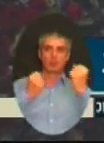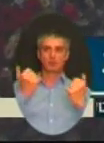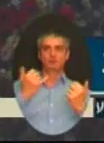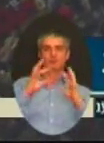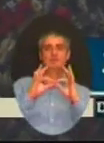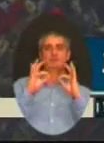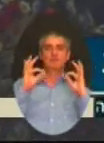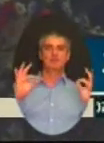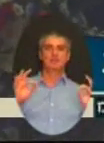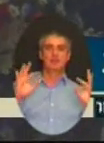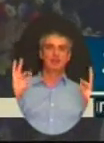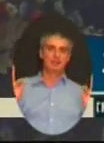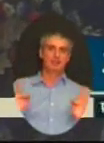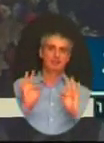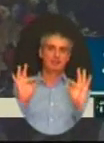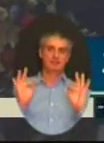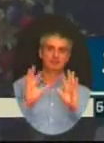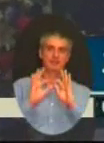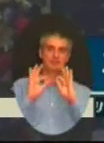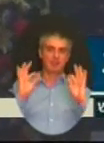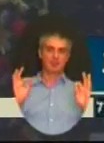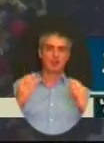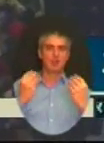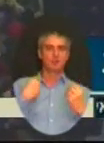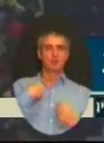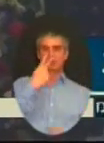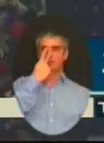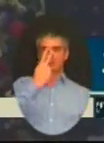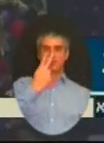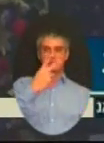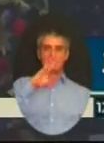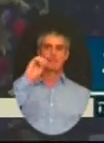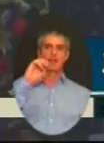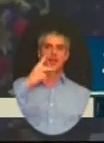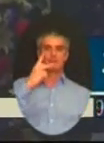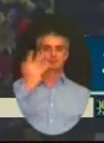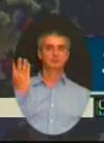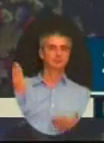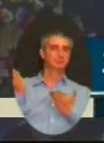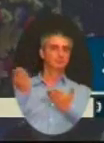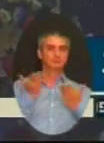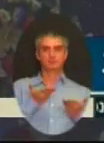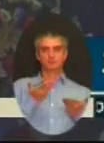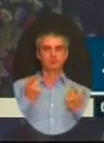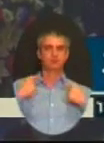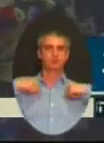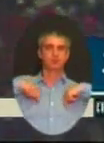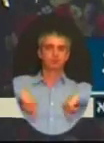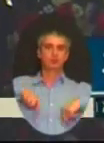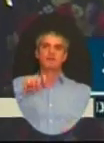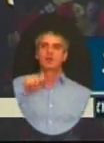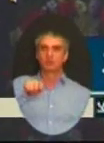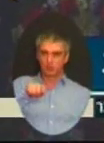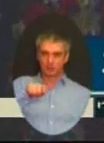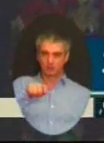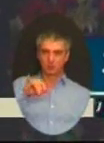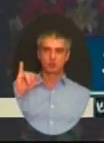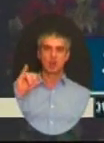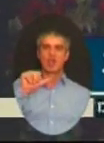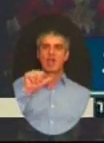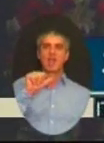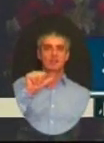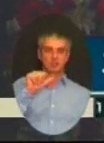מתחיל. והטקס מתחיל, עוד מעט נראה את מייק פנס מתקבל על ידי יושב ראש הכנסת יולי